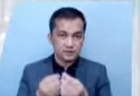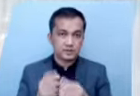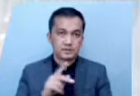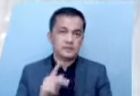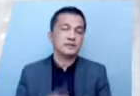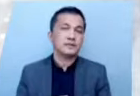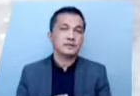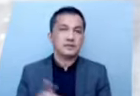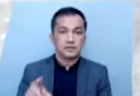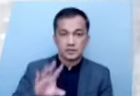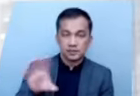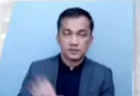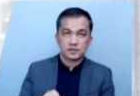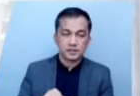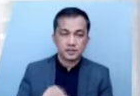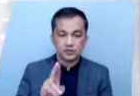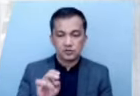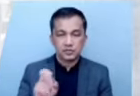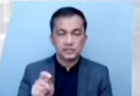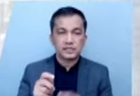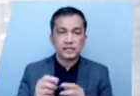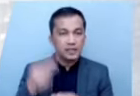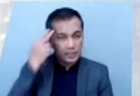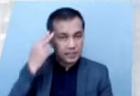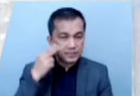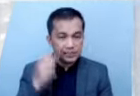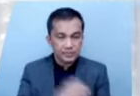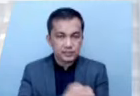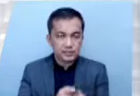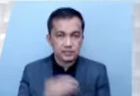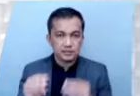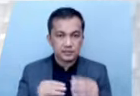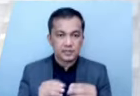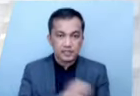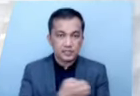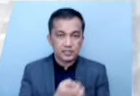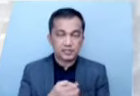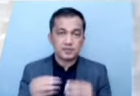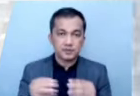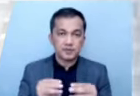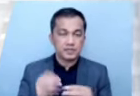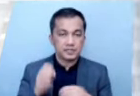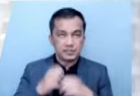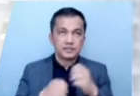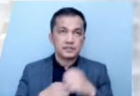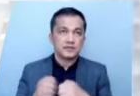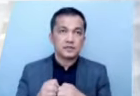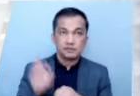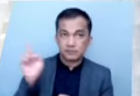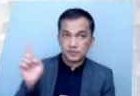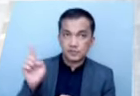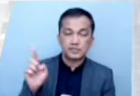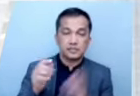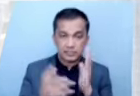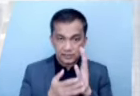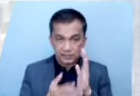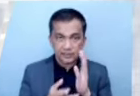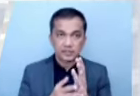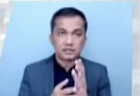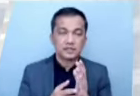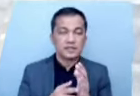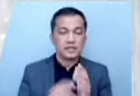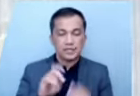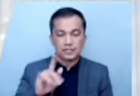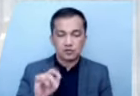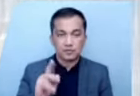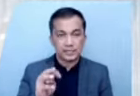kabilang dyan ang Unit Head for Energy Management, Energy Management Engineer, Energy Management Technician, at Electromechanical